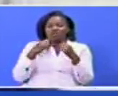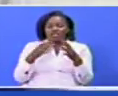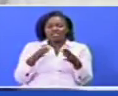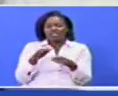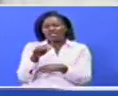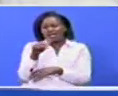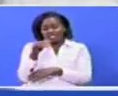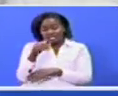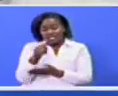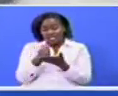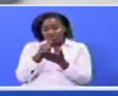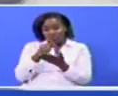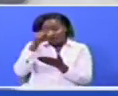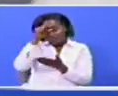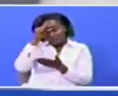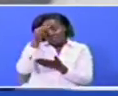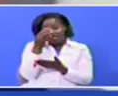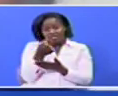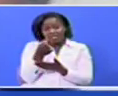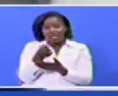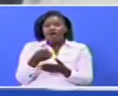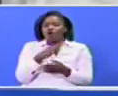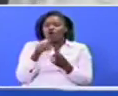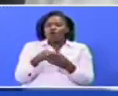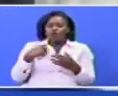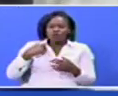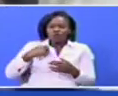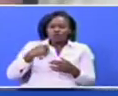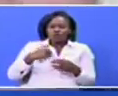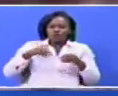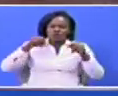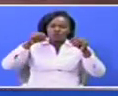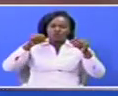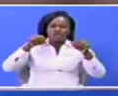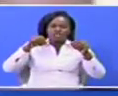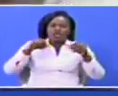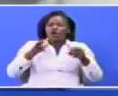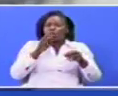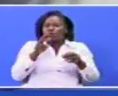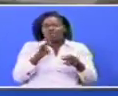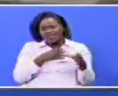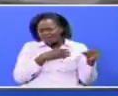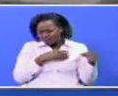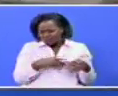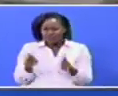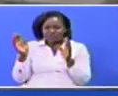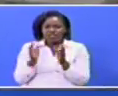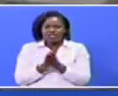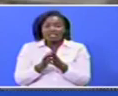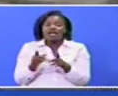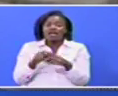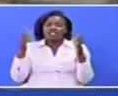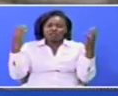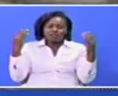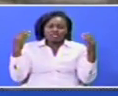serikali. Hata nguo zetu zote ni matope tupu, simeenda na mitaro kwa maji sababu tumetoa zote. Mvua hiyo pia